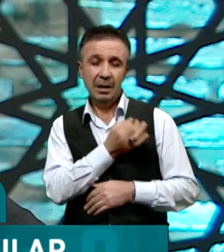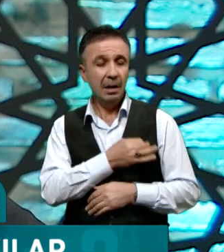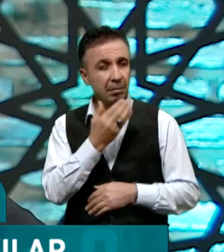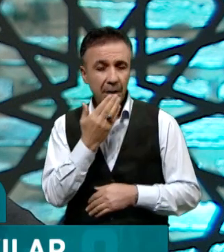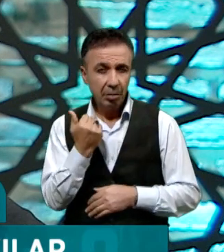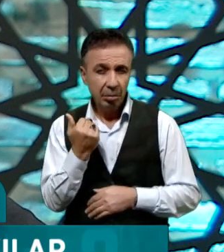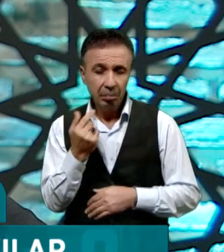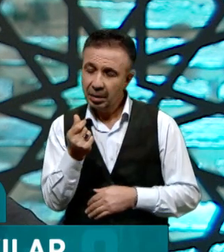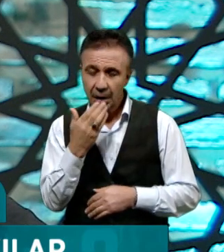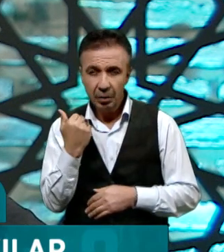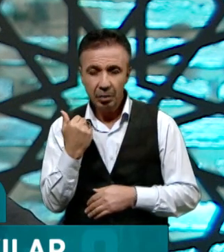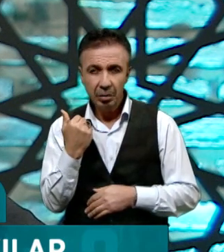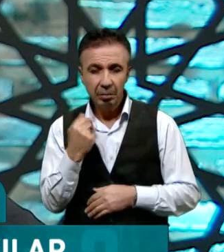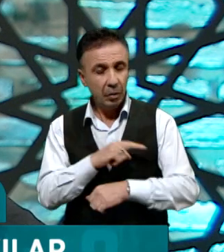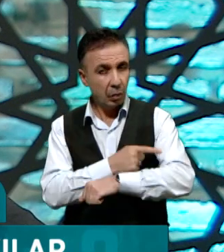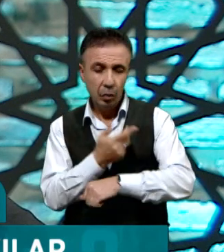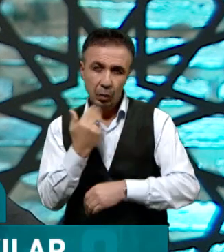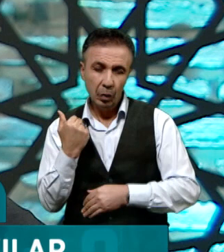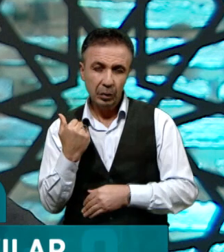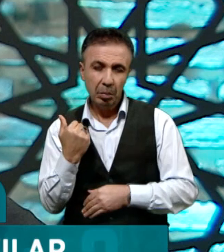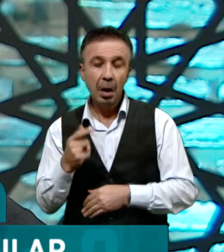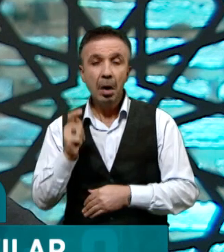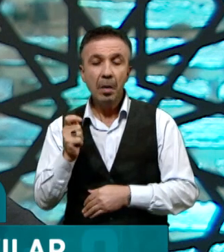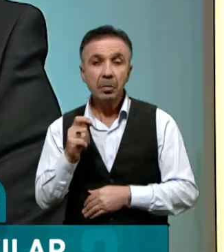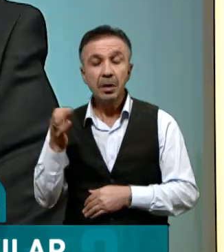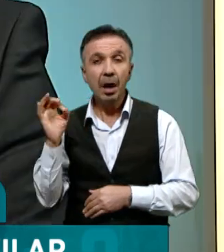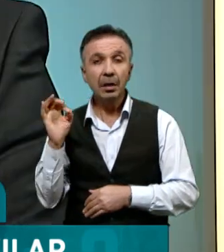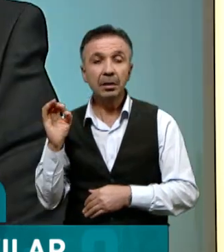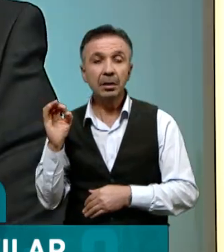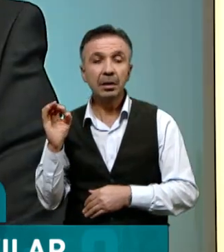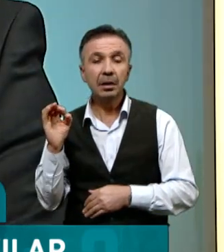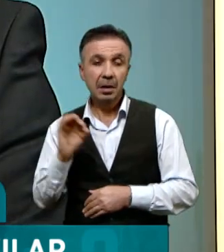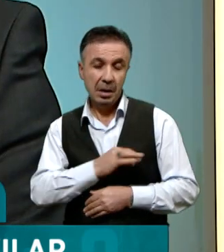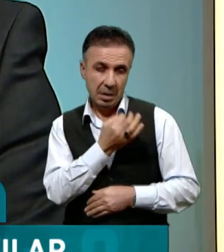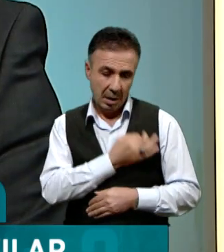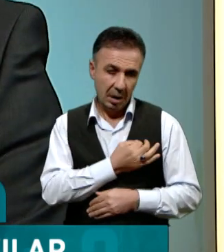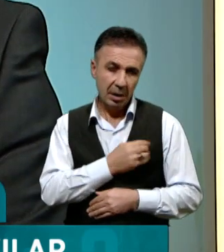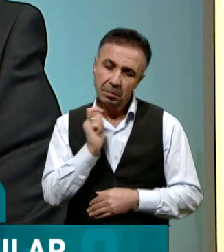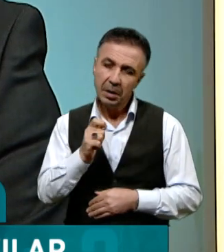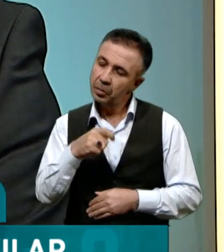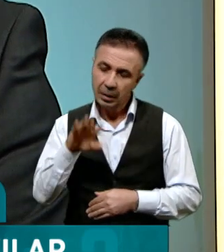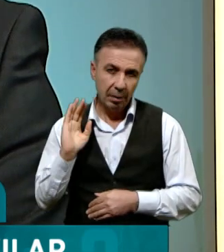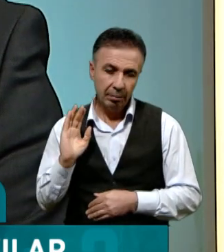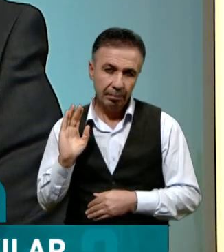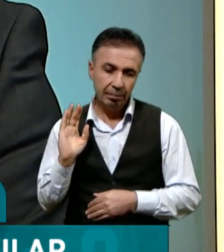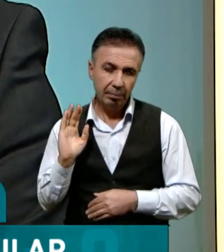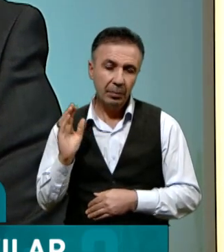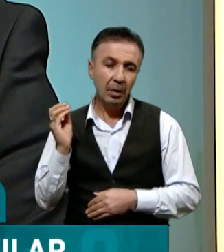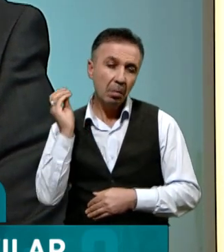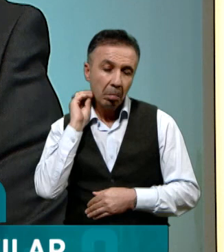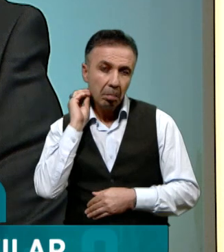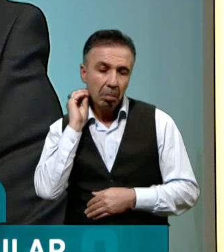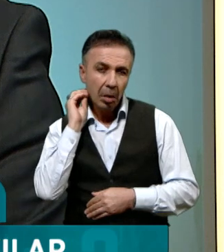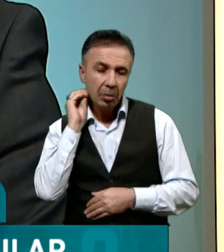yoksa bir insanın ne yapması? Bunda zorlanmaması lazım. Yani bir de borcu indirgemek doğru